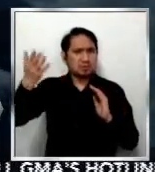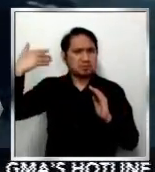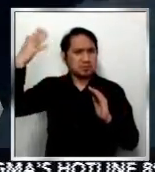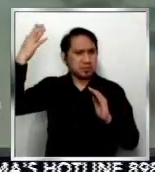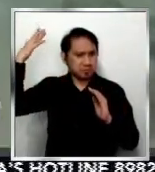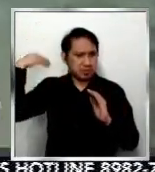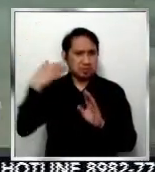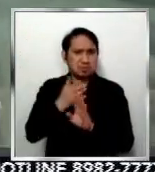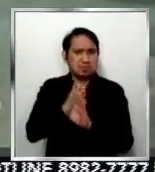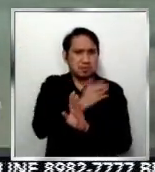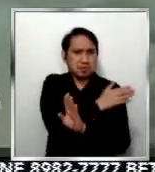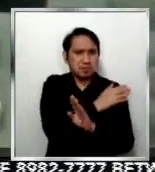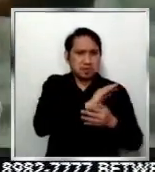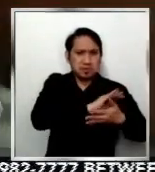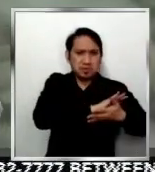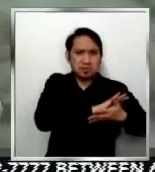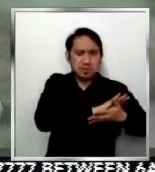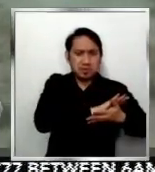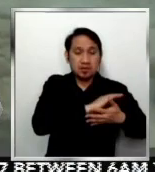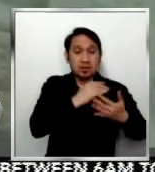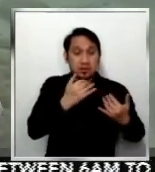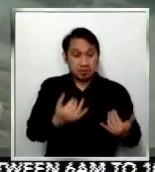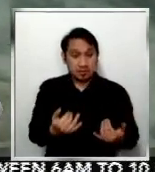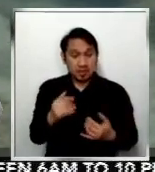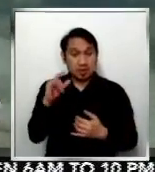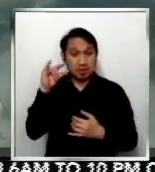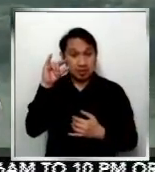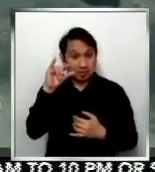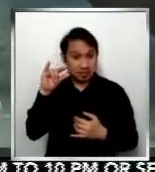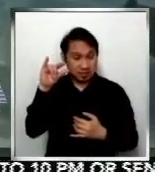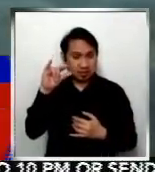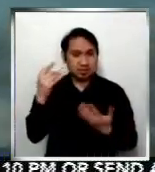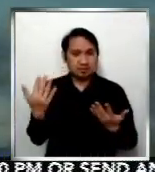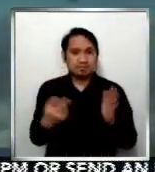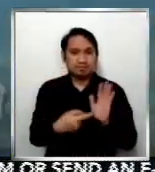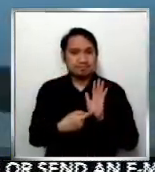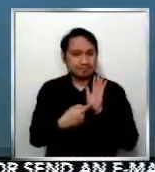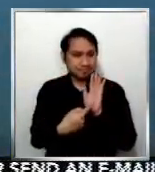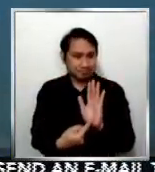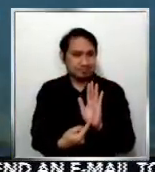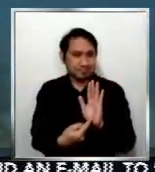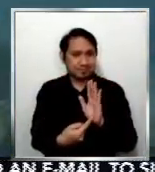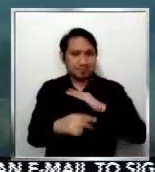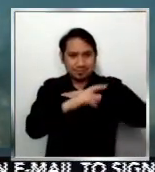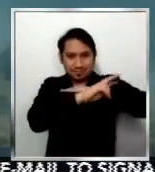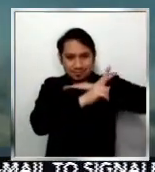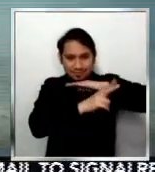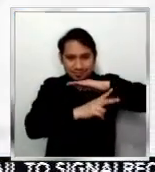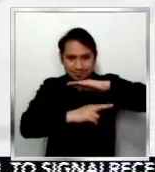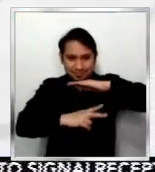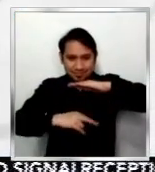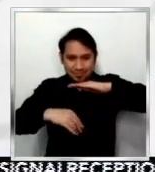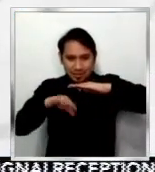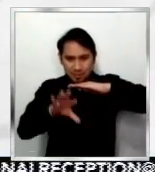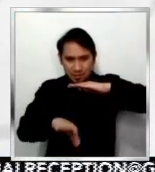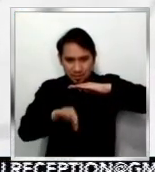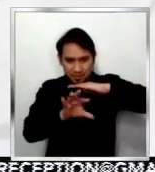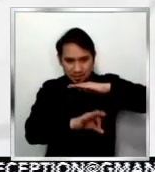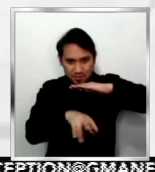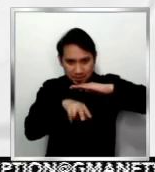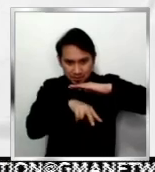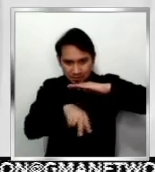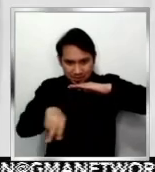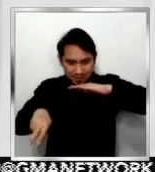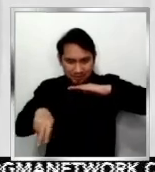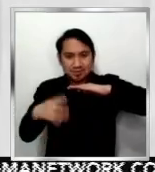pandemya. Sa kanya Instagram account, pinakita ni Gabbi ang kanilang mga underwater fish and coral discoveries. Speaking of Gabbi